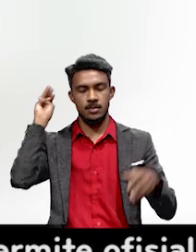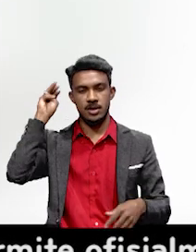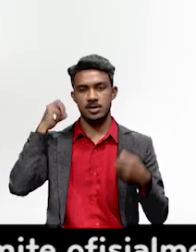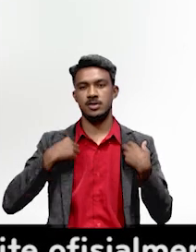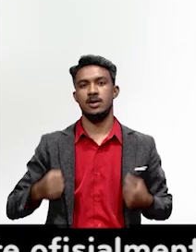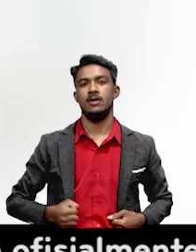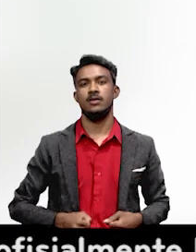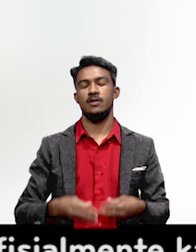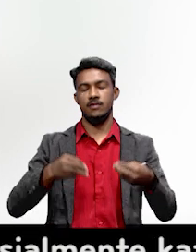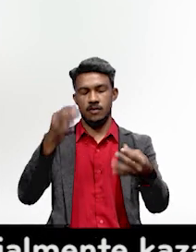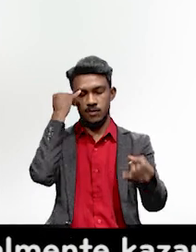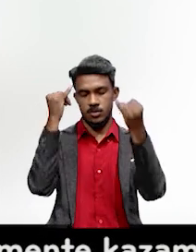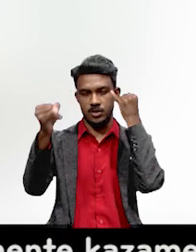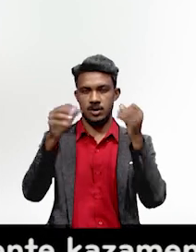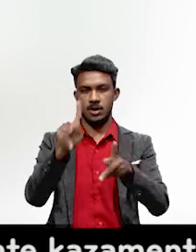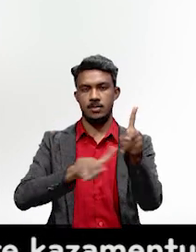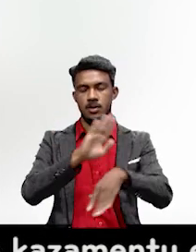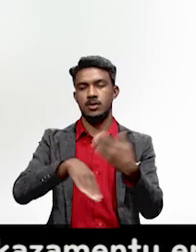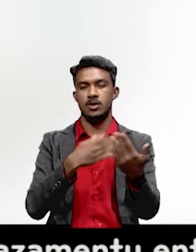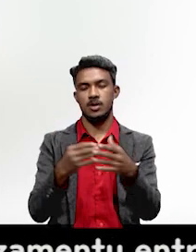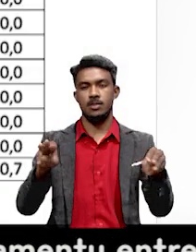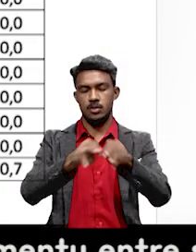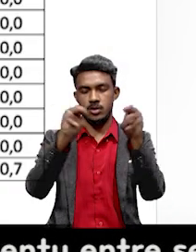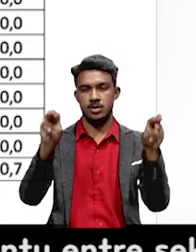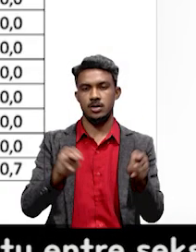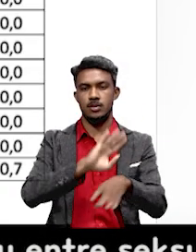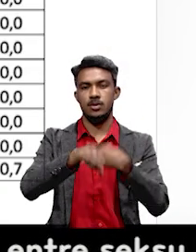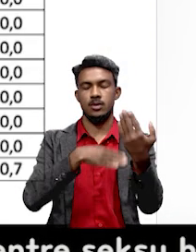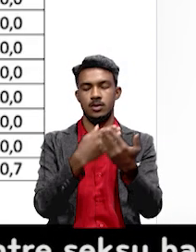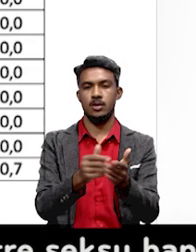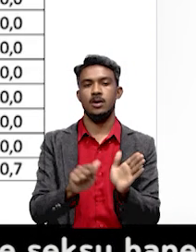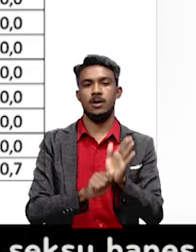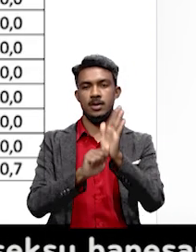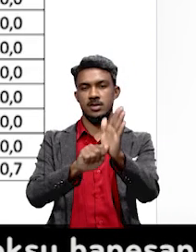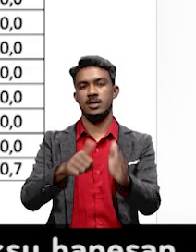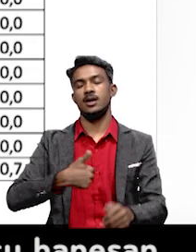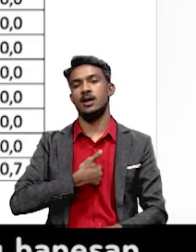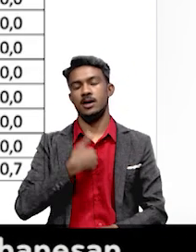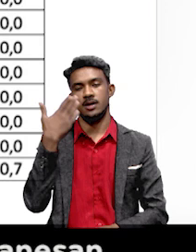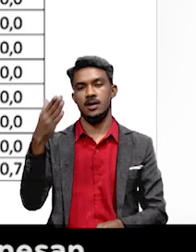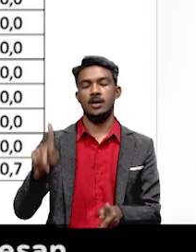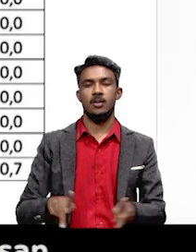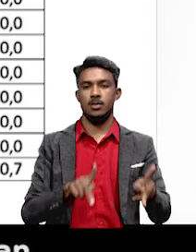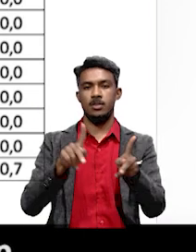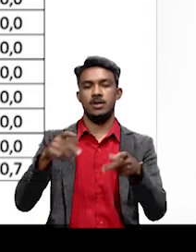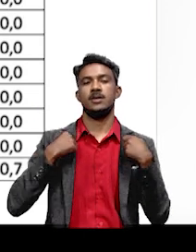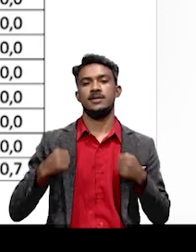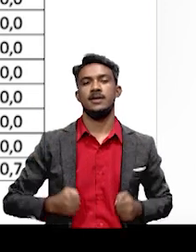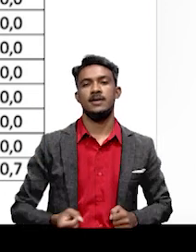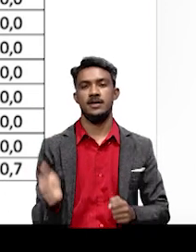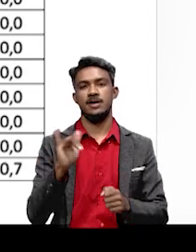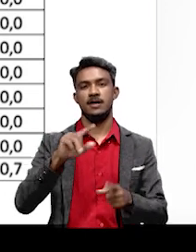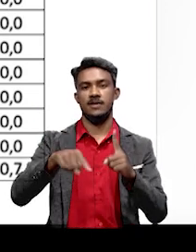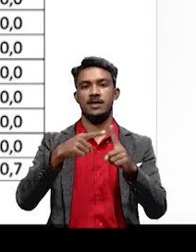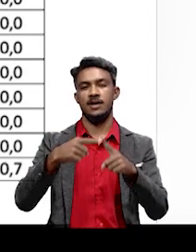população ia di lilaran no mos ia município sira seluk atu apresenta an ia facilidade público saúde sira. Bain hira sente